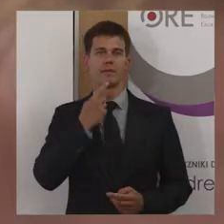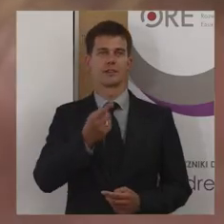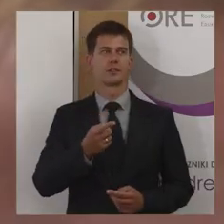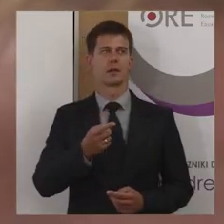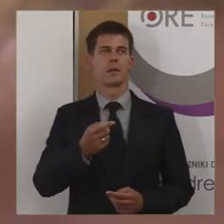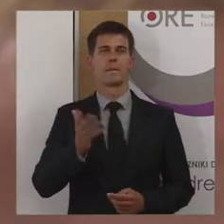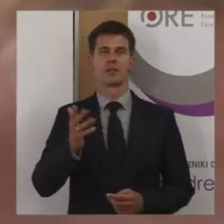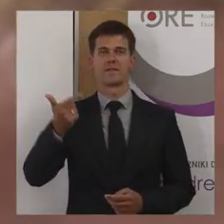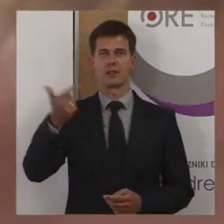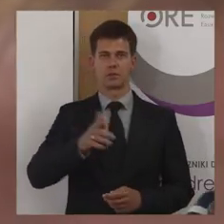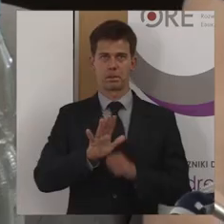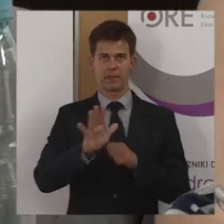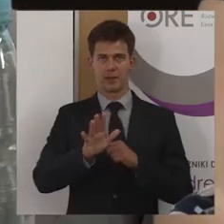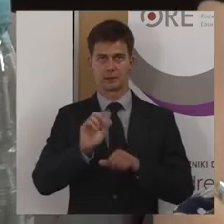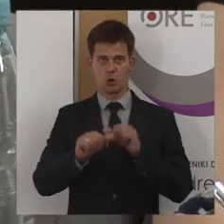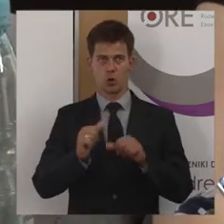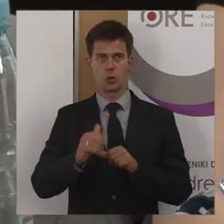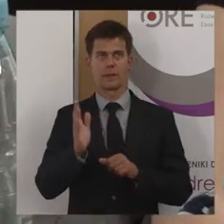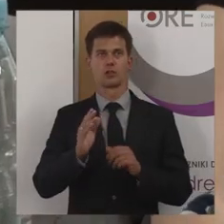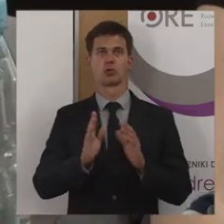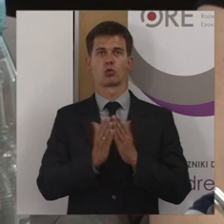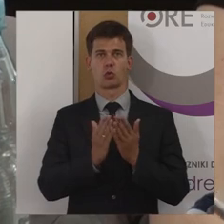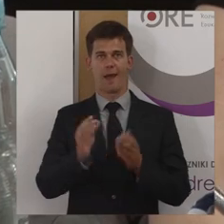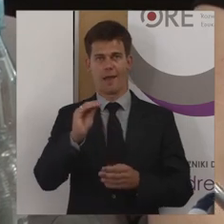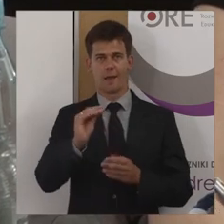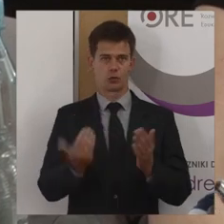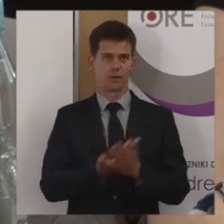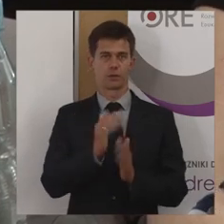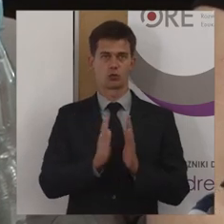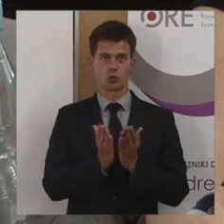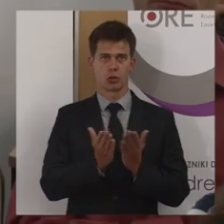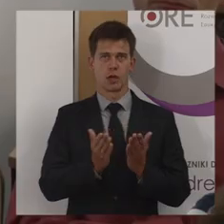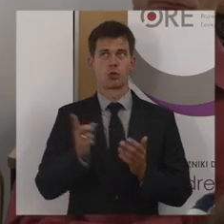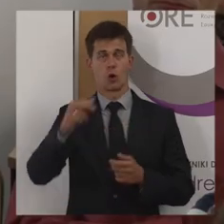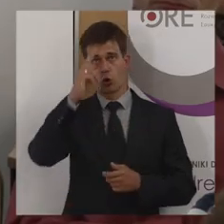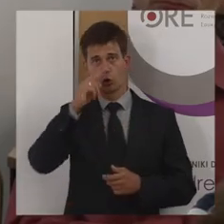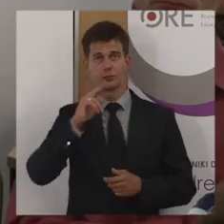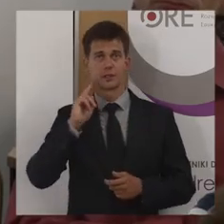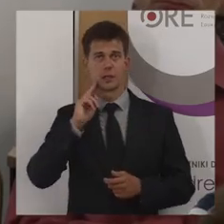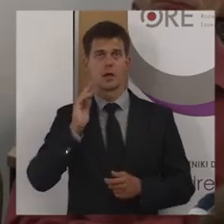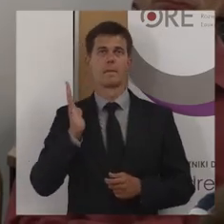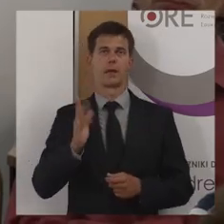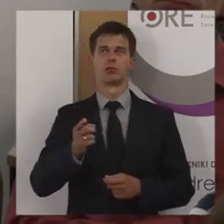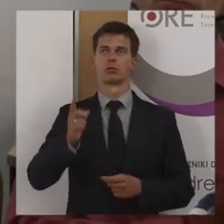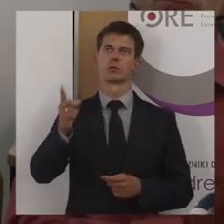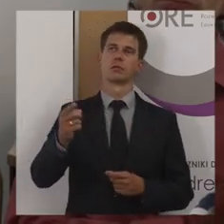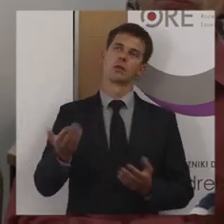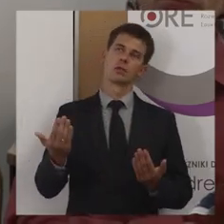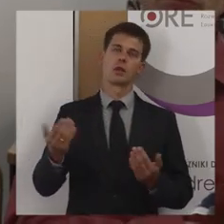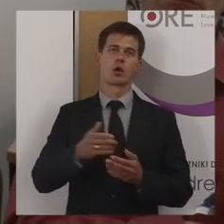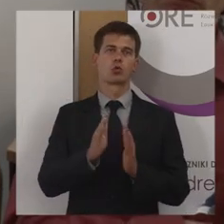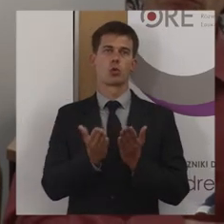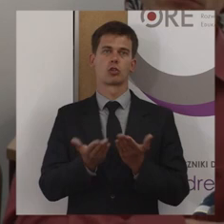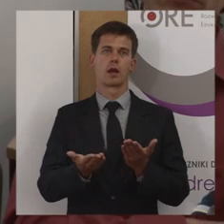tym 2015 roku ten e-podręcznik powstanie, to rodzice będą wymuszać na nauczycielach, że skoro